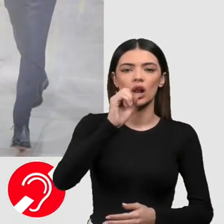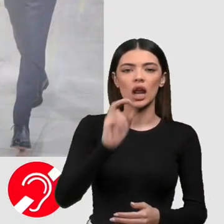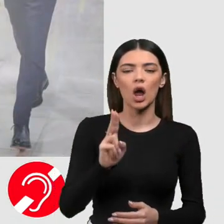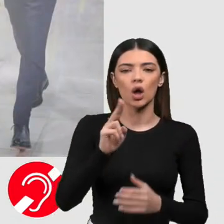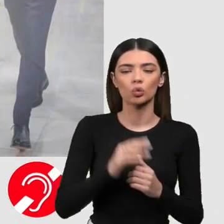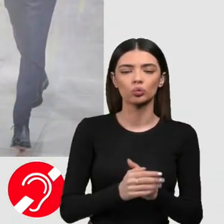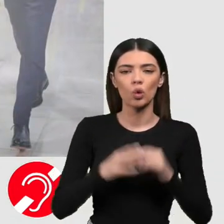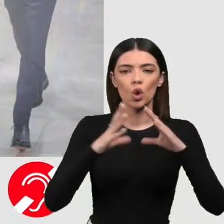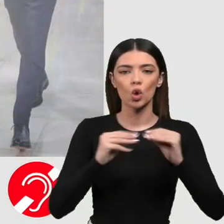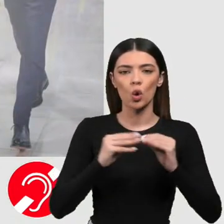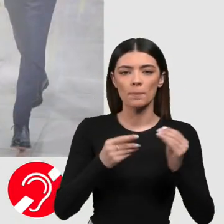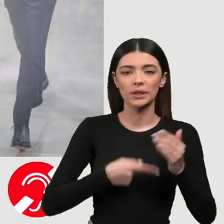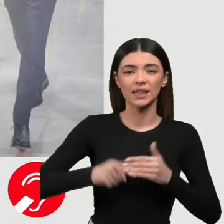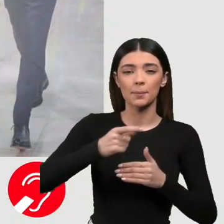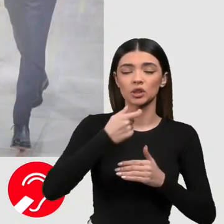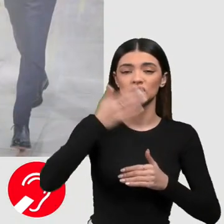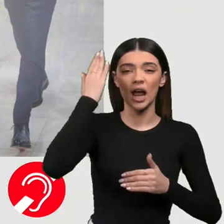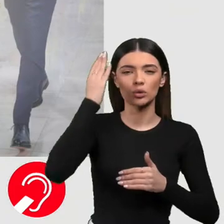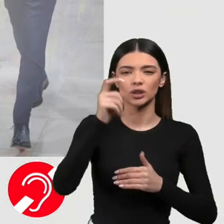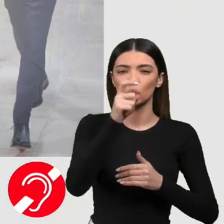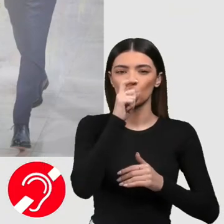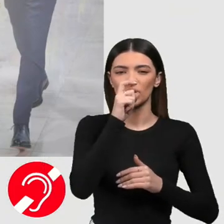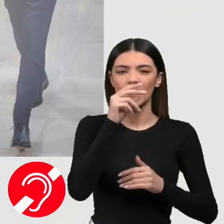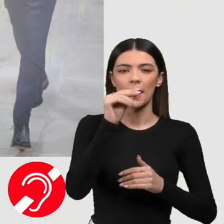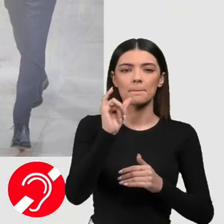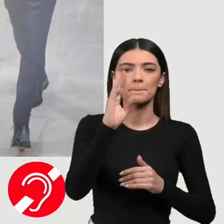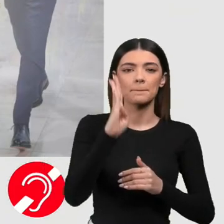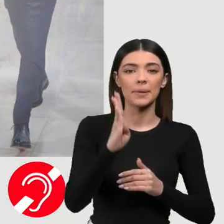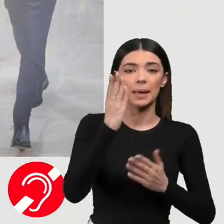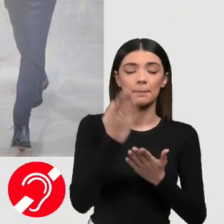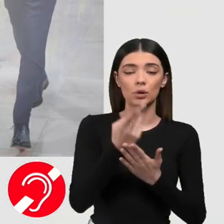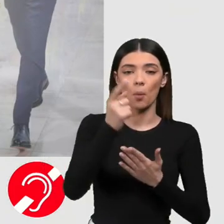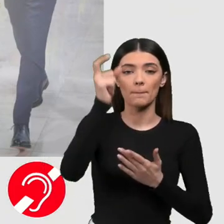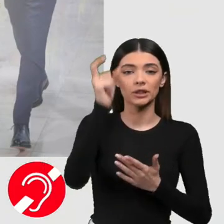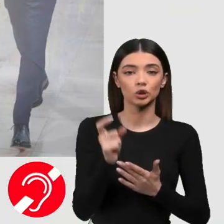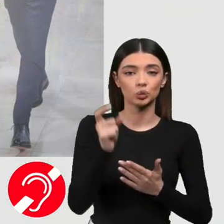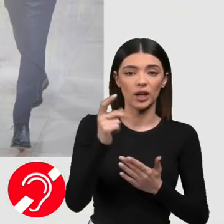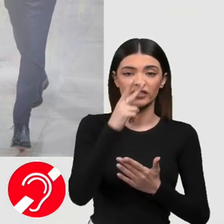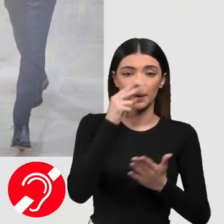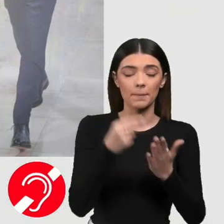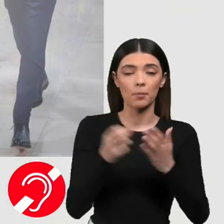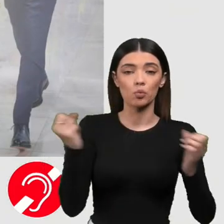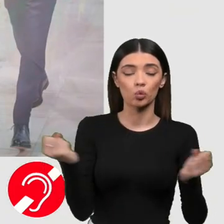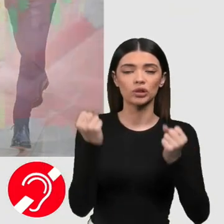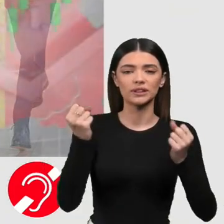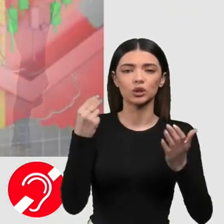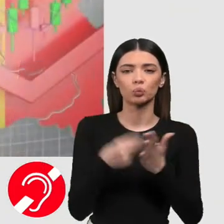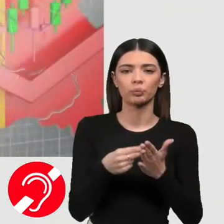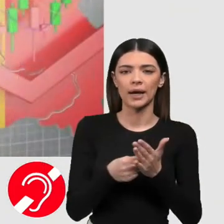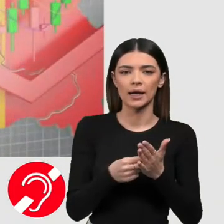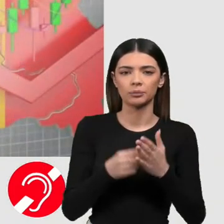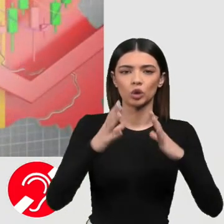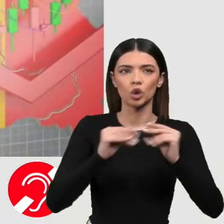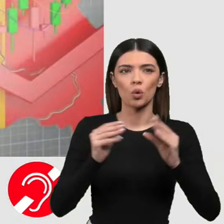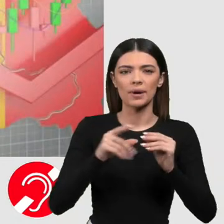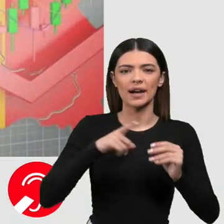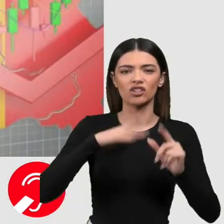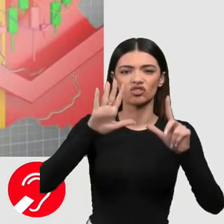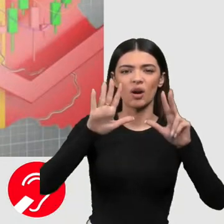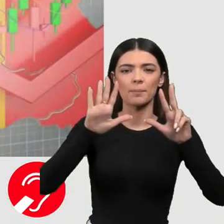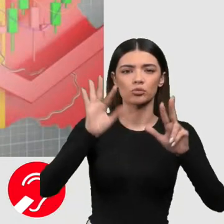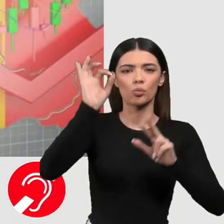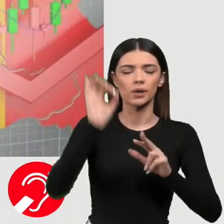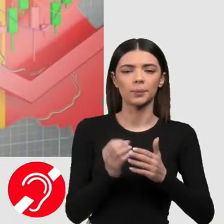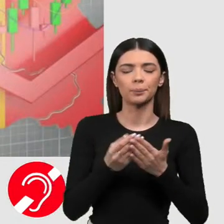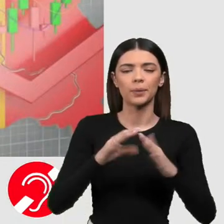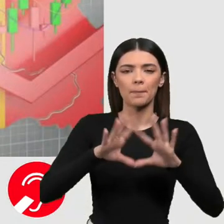premierul Marcel Ciolacu. Și România a depășit anul trecut Ungaria la PIB pe cap de locuitor, exprimat în standardele puterii de cumpărare. România se